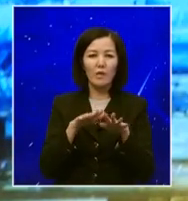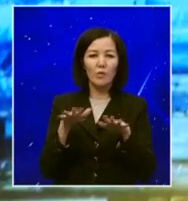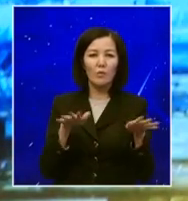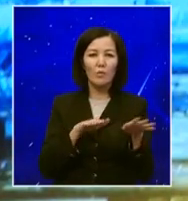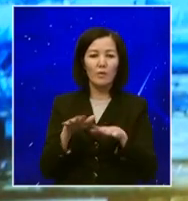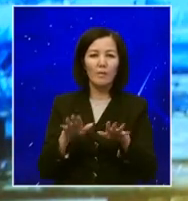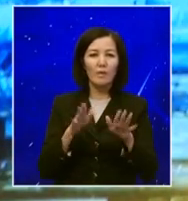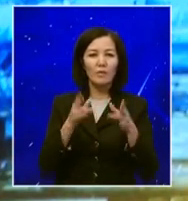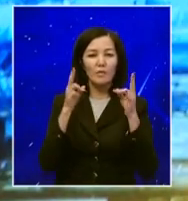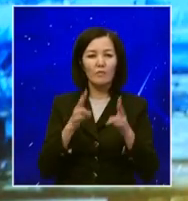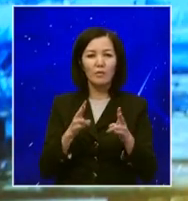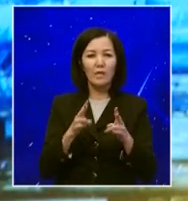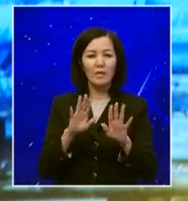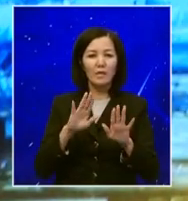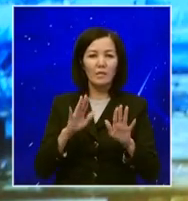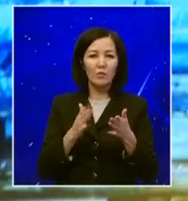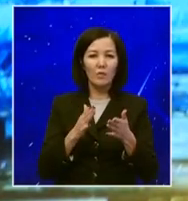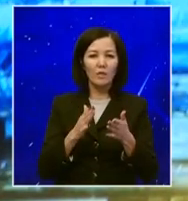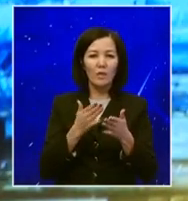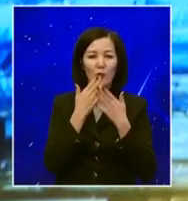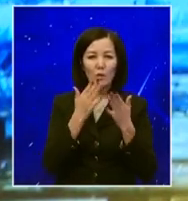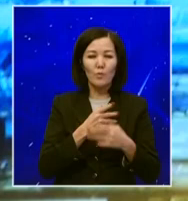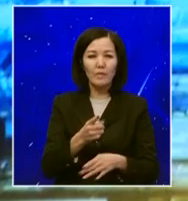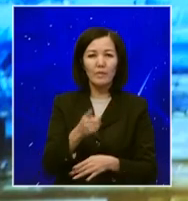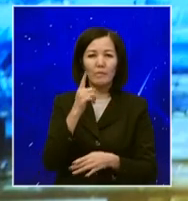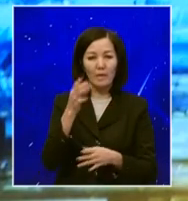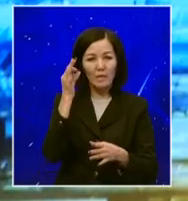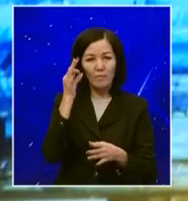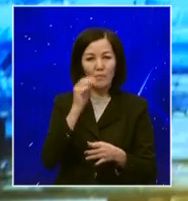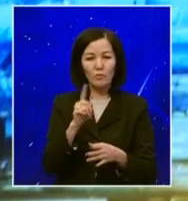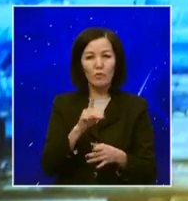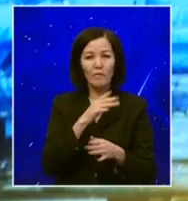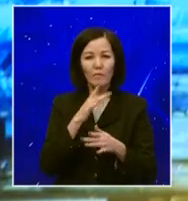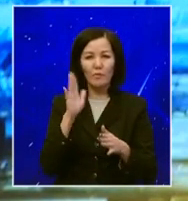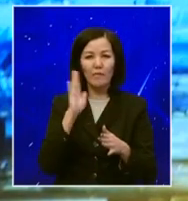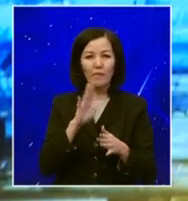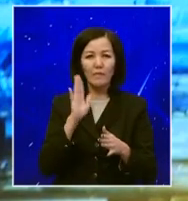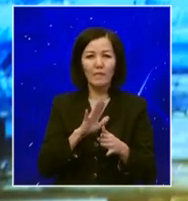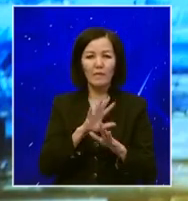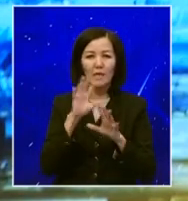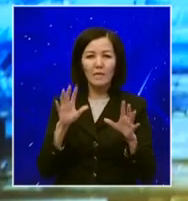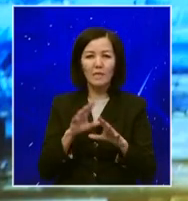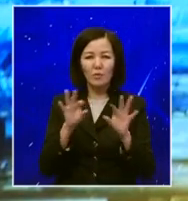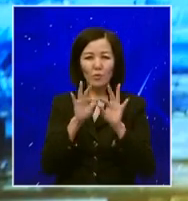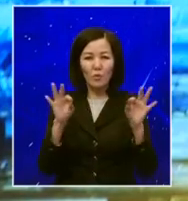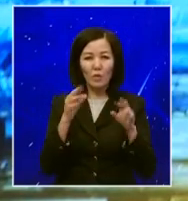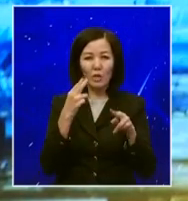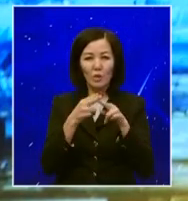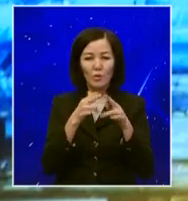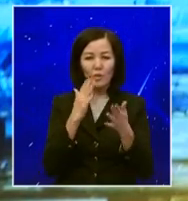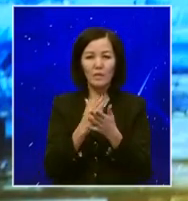избежание чрезвычайных ситуаций любителям зимней рыбалки напомнили, что на многих водоемах еще сохраняется тонкий